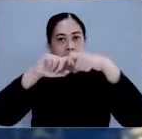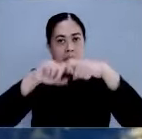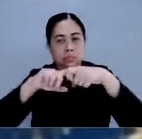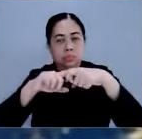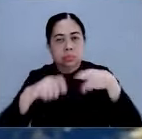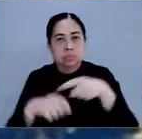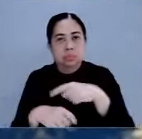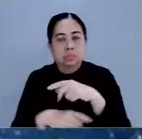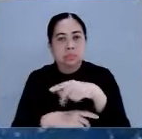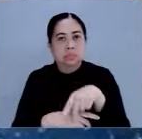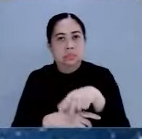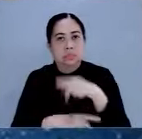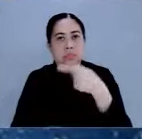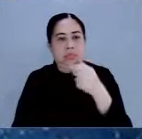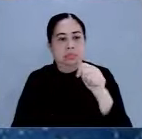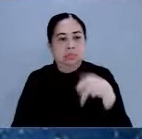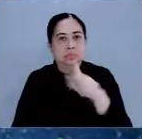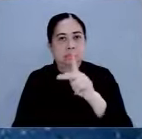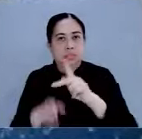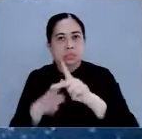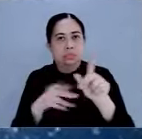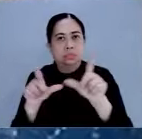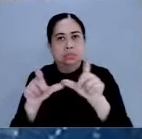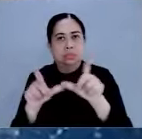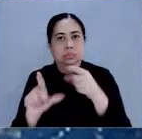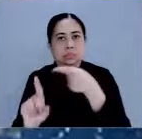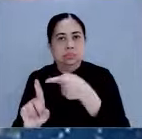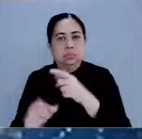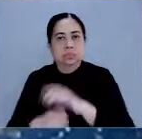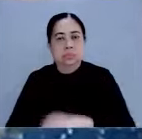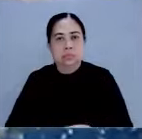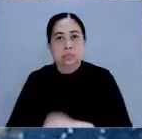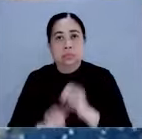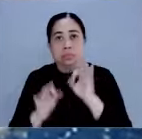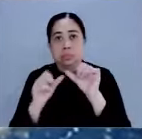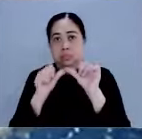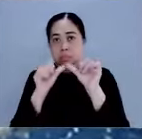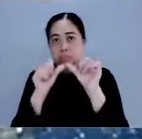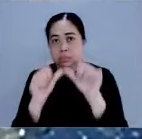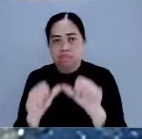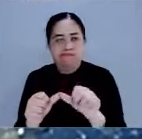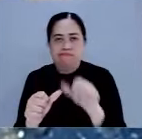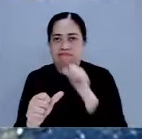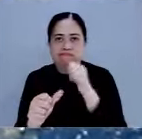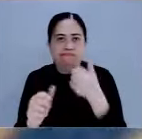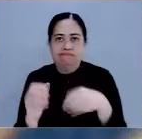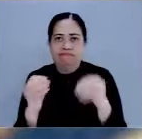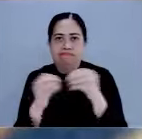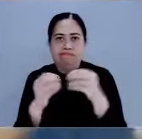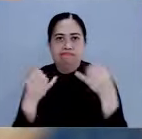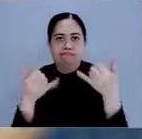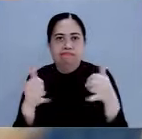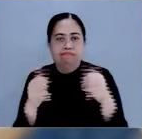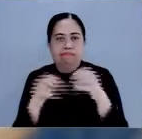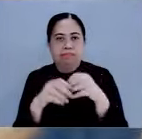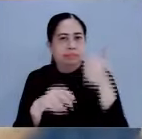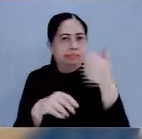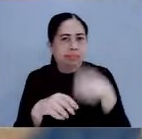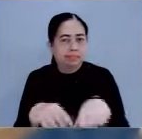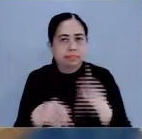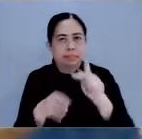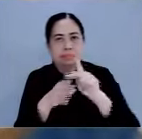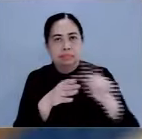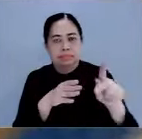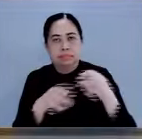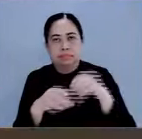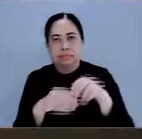Amusements Board o GAB ang professional license ni Amores. Kung matutuloy yan, hindi na makakapaglaro si Amores sa kahit saang professional league sa